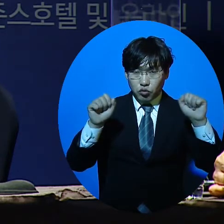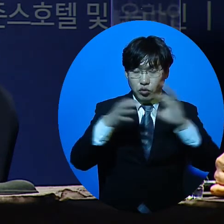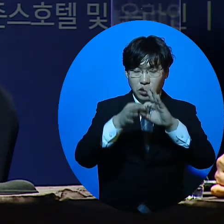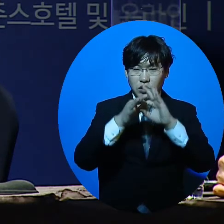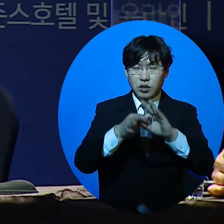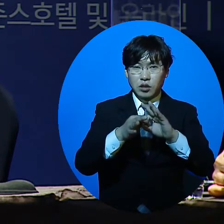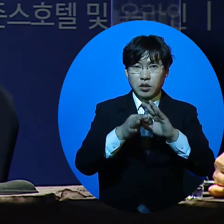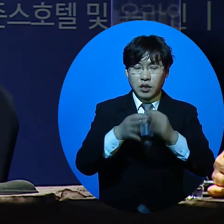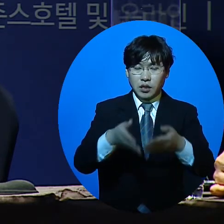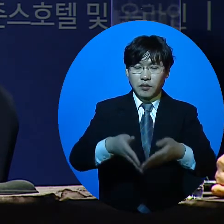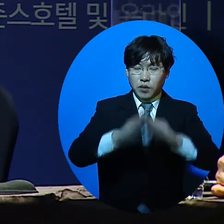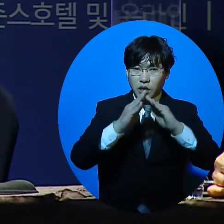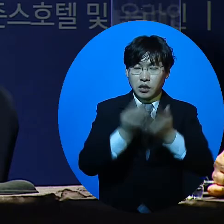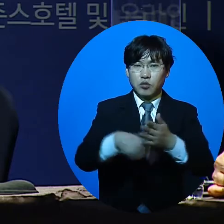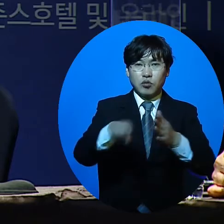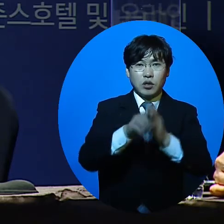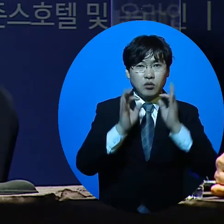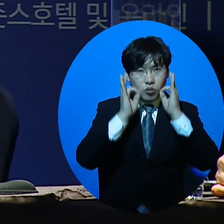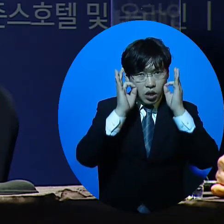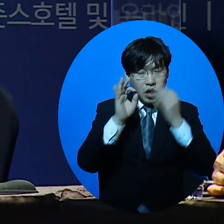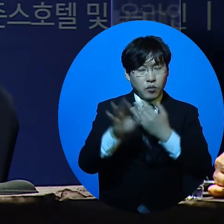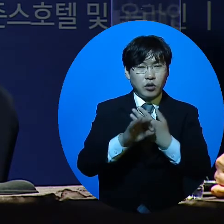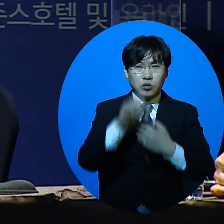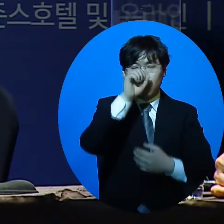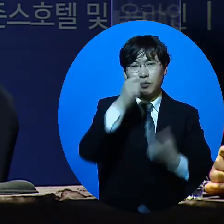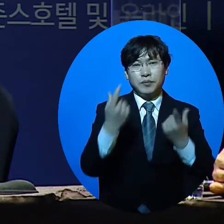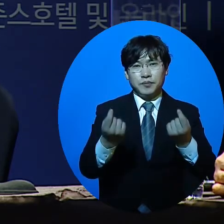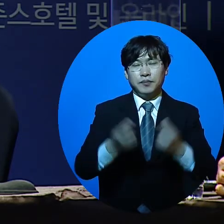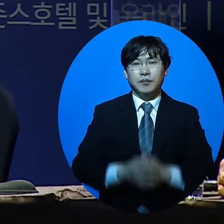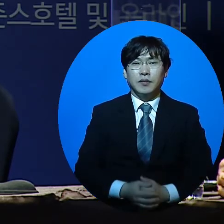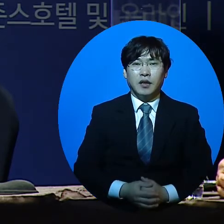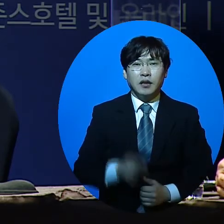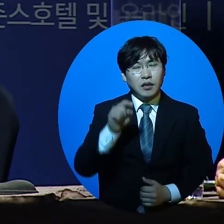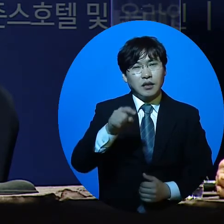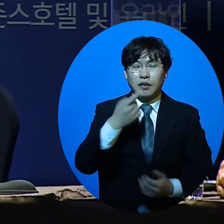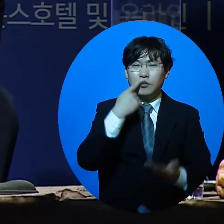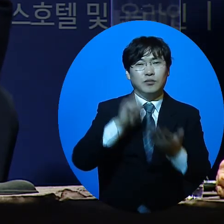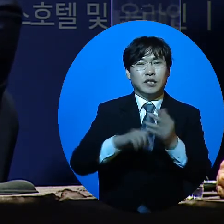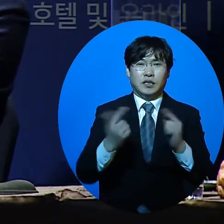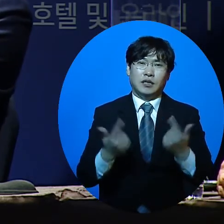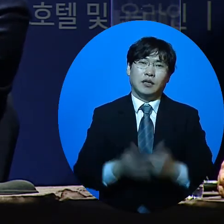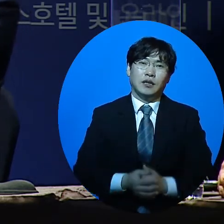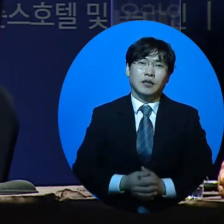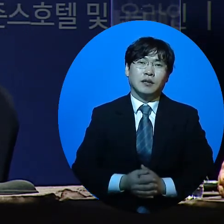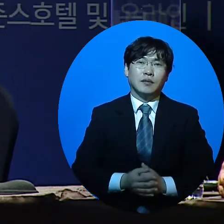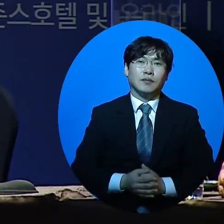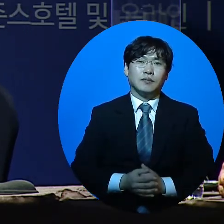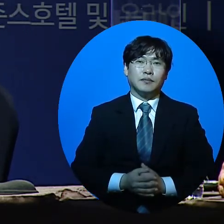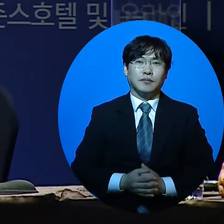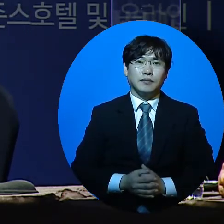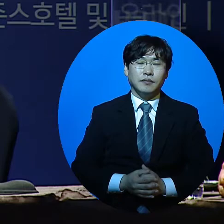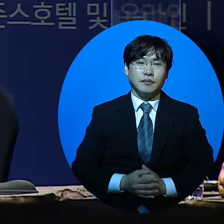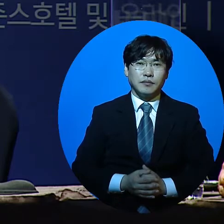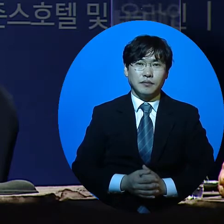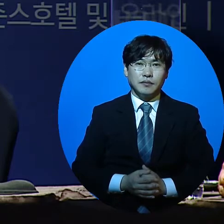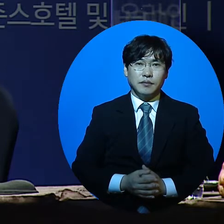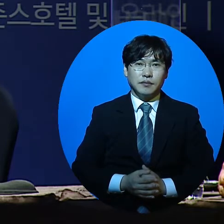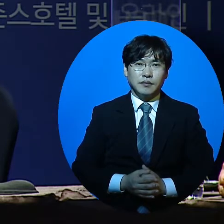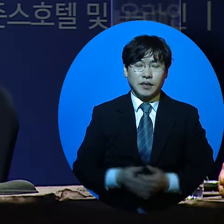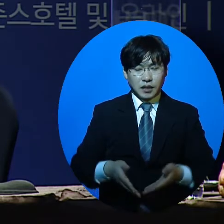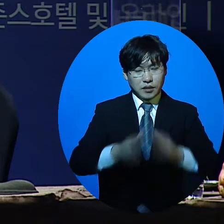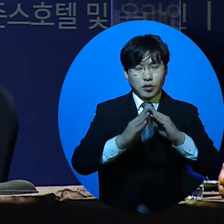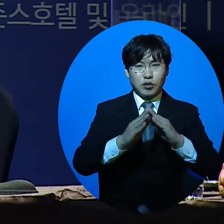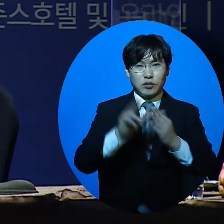하면 뭐 생기면 좋을 것 같습니다. 근데 일단 이게 쉽지는 않아 보입니다. 쉽지는 않아 보이고